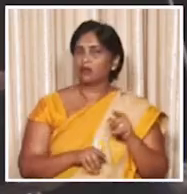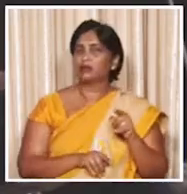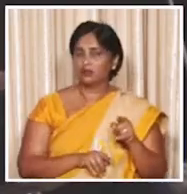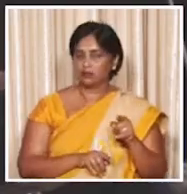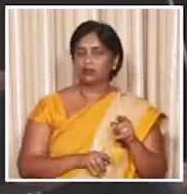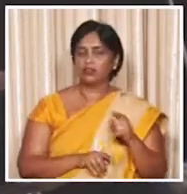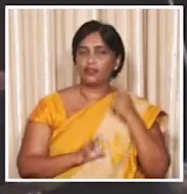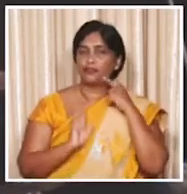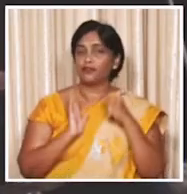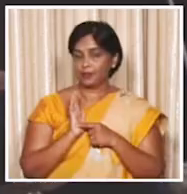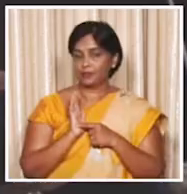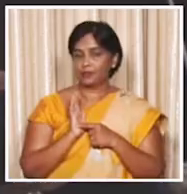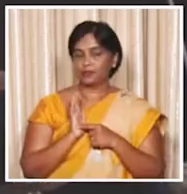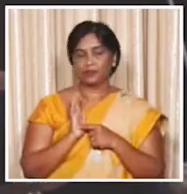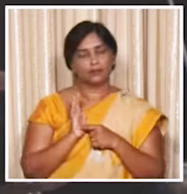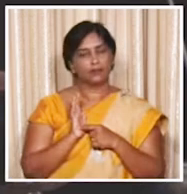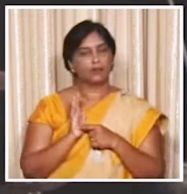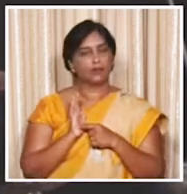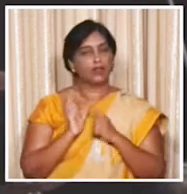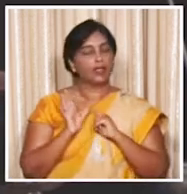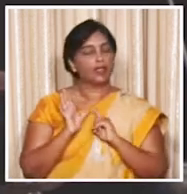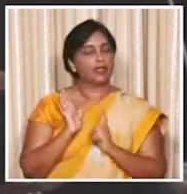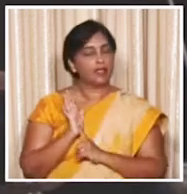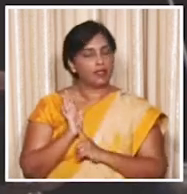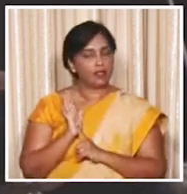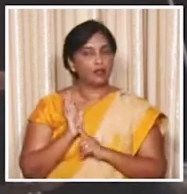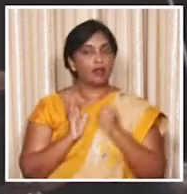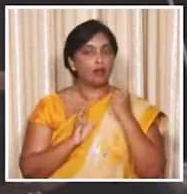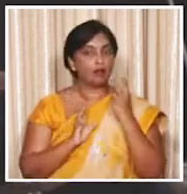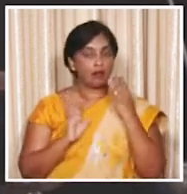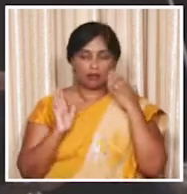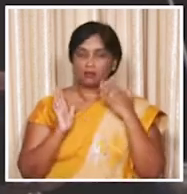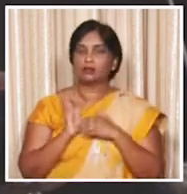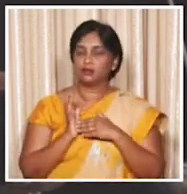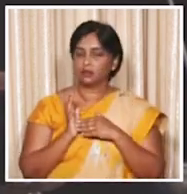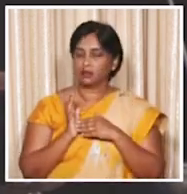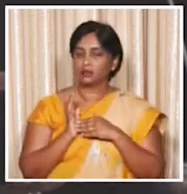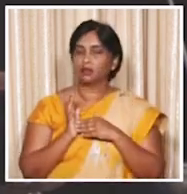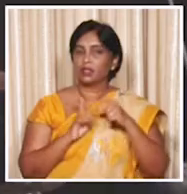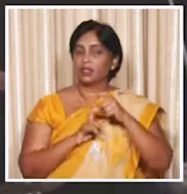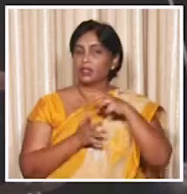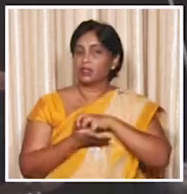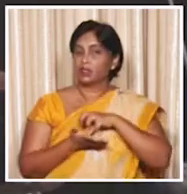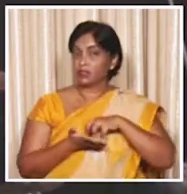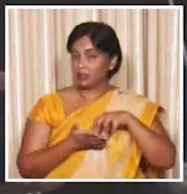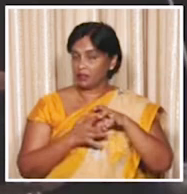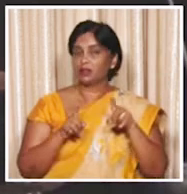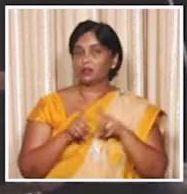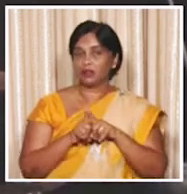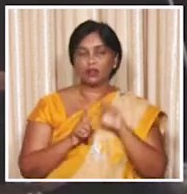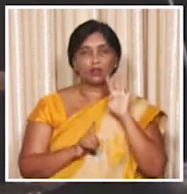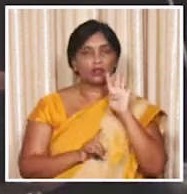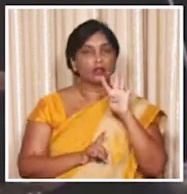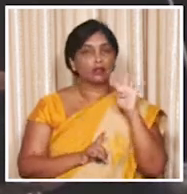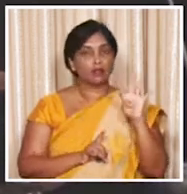கிளிநொச்சி மாவட்டத்திலிருந்து தோற்றி பரீட்சை பெறுபவர்களின் அடிப்படையில் மாவட்ட நிலை 44 பெற்றுக் கொண்டதன் அடிப்படையில் ஊவா வெலச